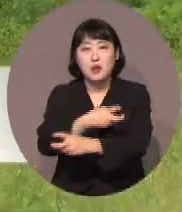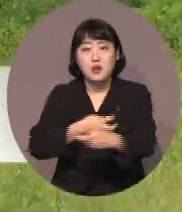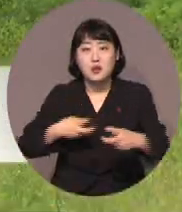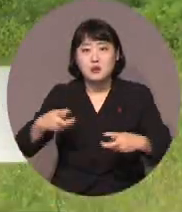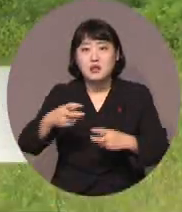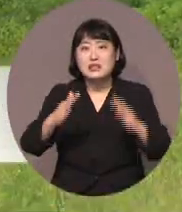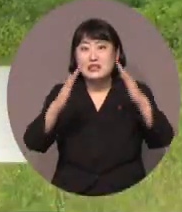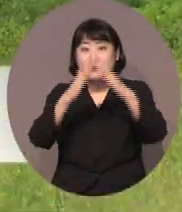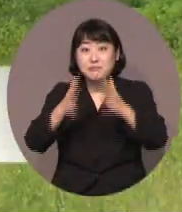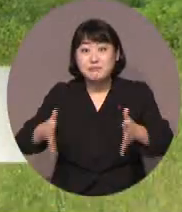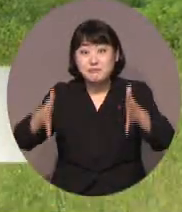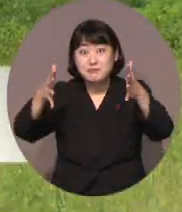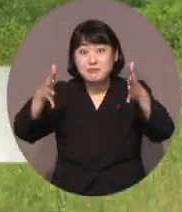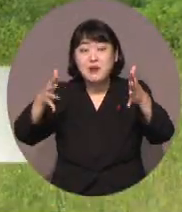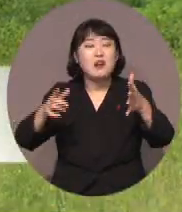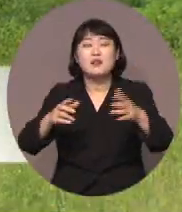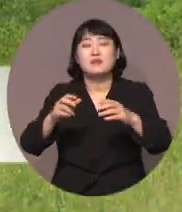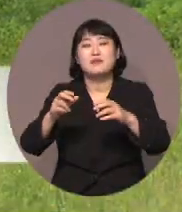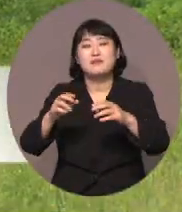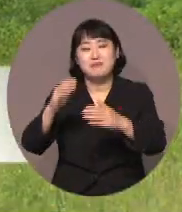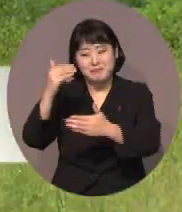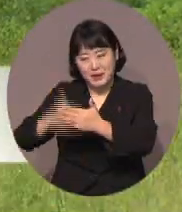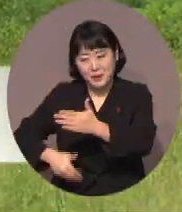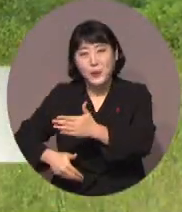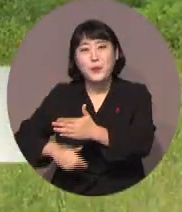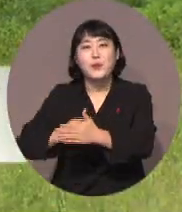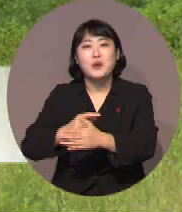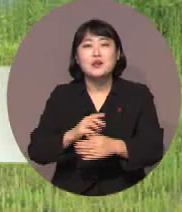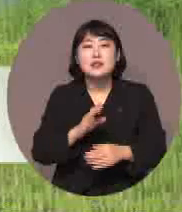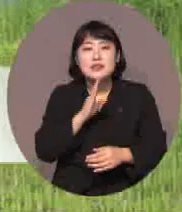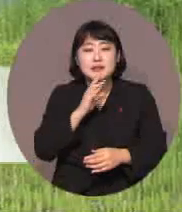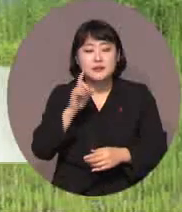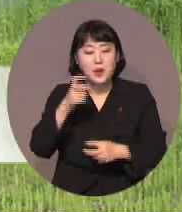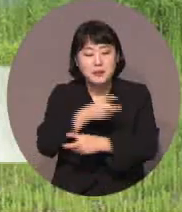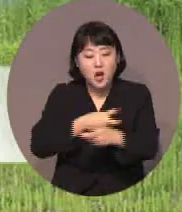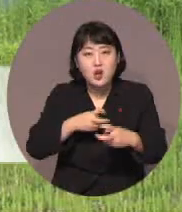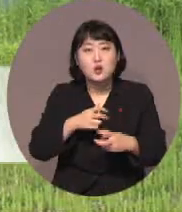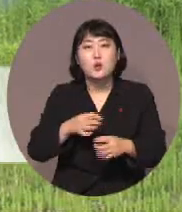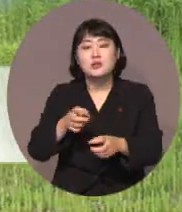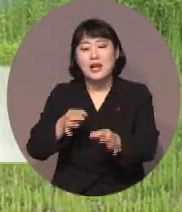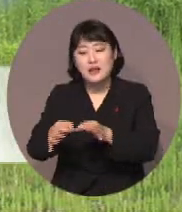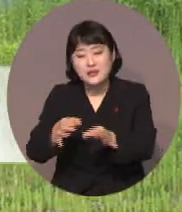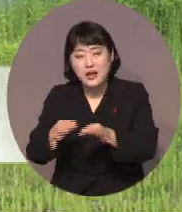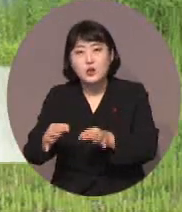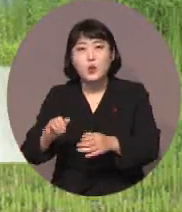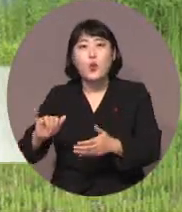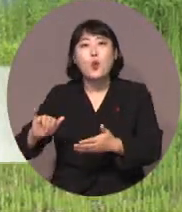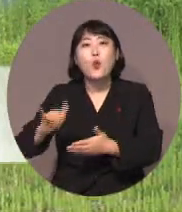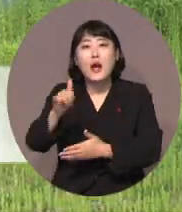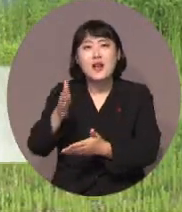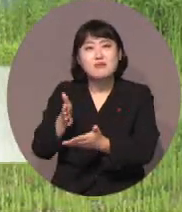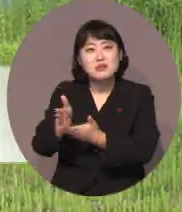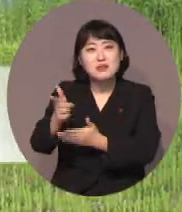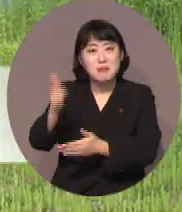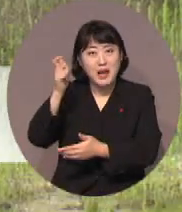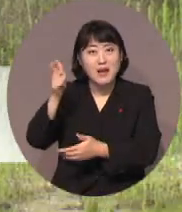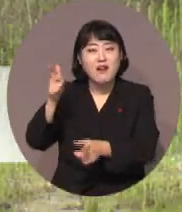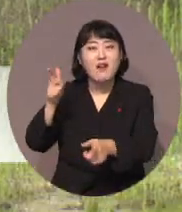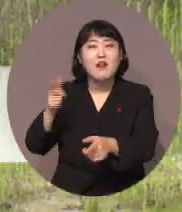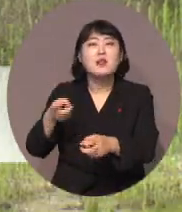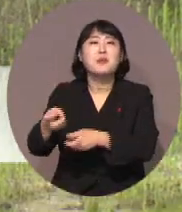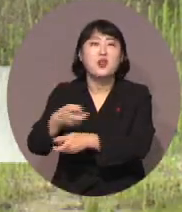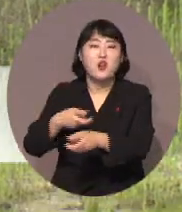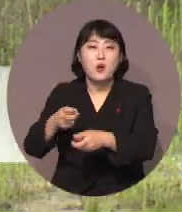주거시설은 배제하고 순수 터미널 기능에 시민 편의시설 상업시설 공항터미널을 넣고